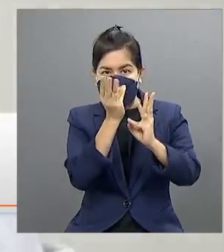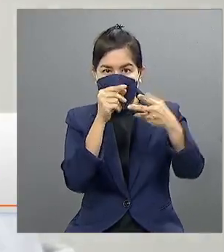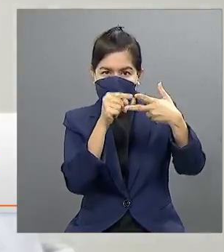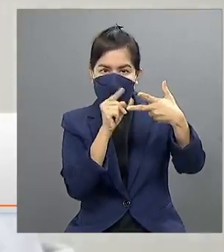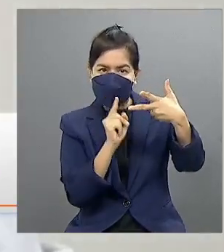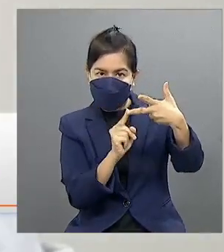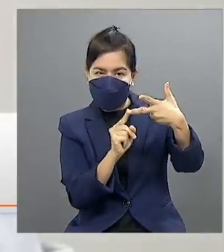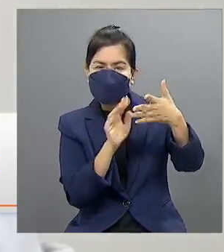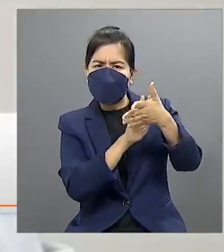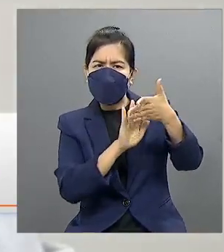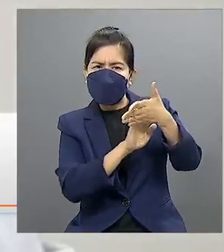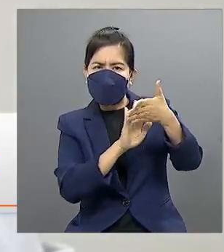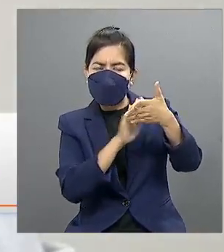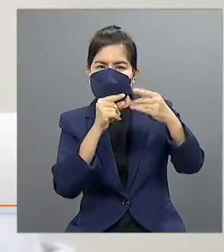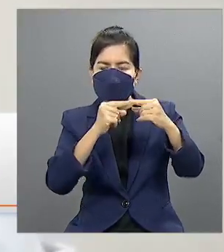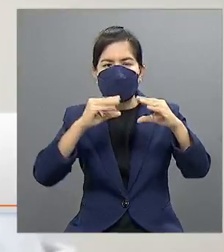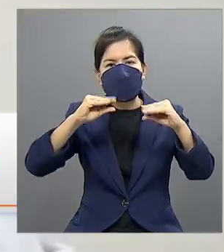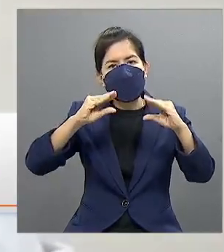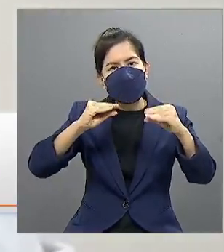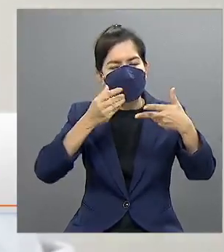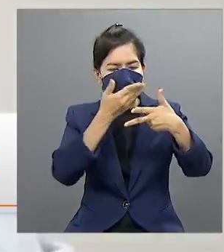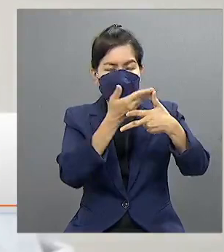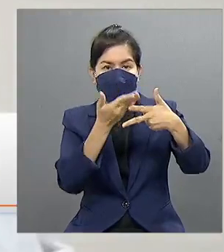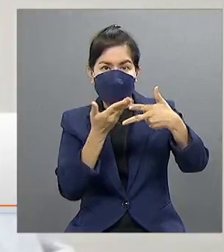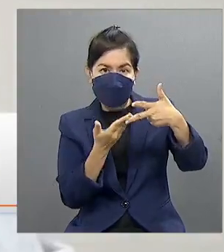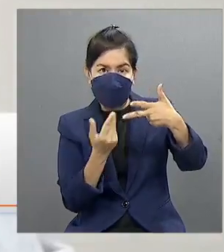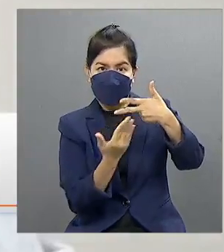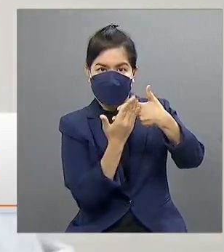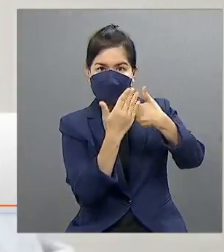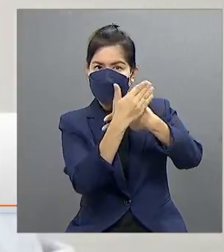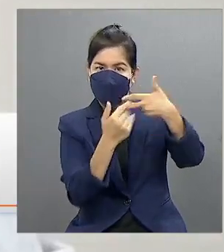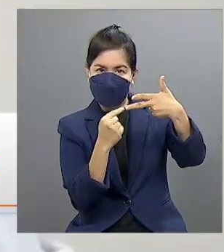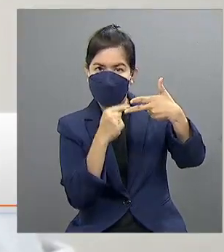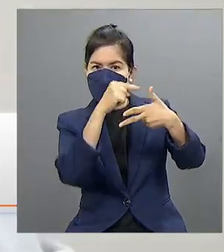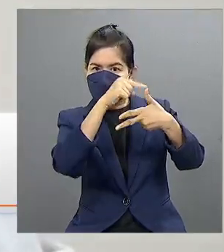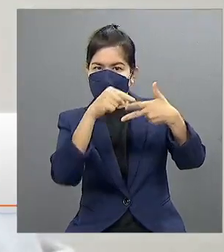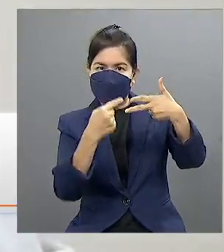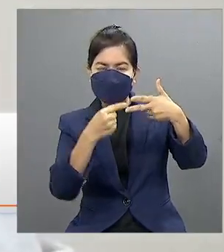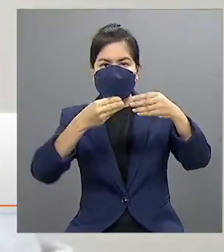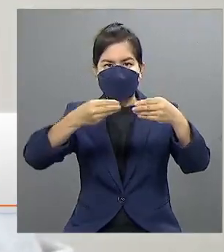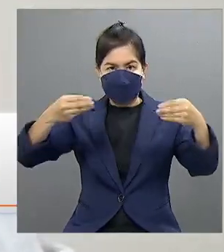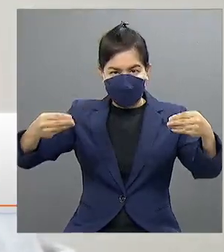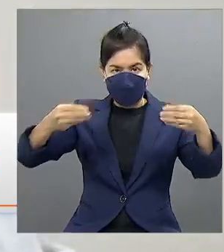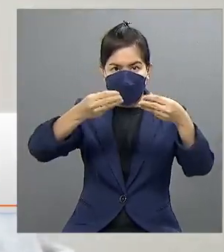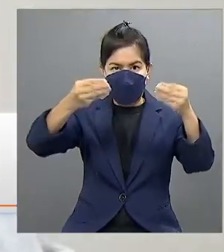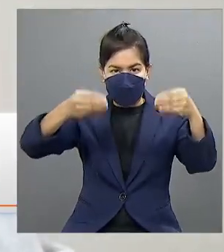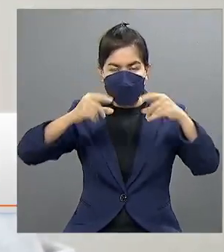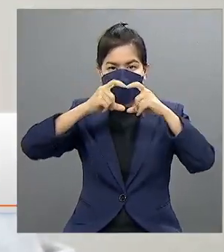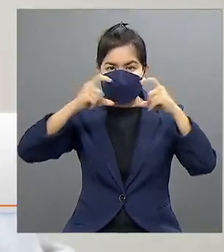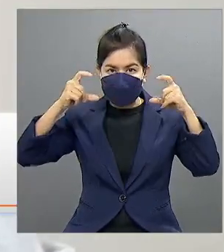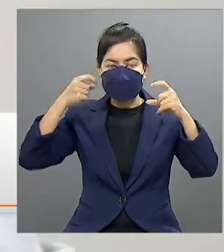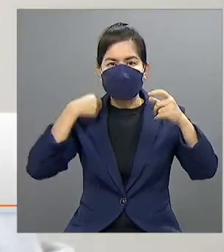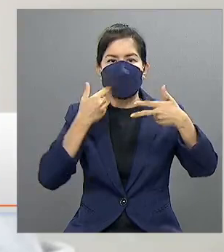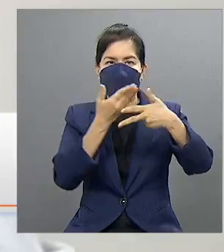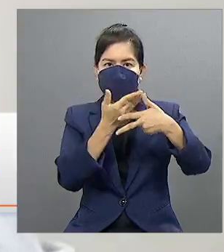มกับใบหน้าเราหน้ากากผ้าที่ได้มาตรฐานก็เหมือนกันก็จะเป็น2หรือ3ชั้นนะฮะเราแนะนำเป็น3ชั้นคำว่